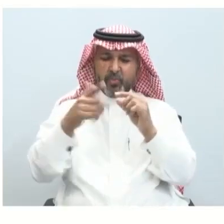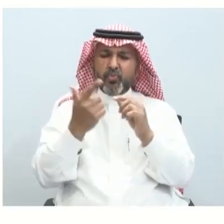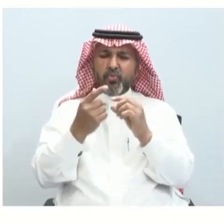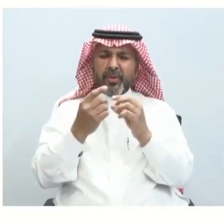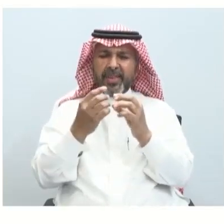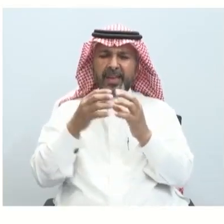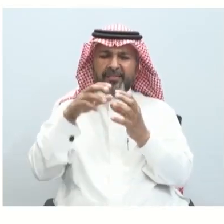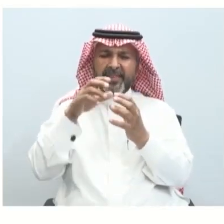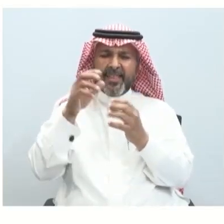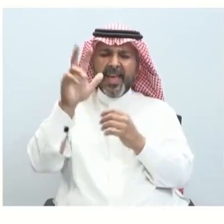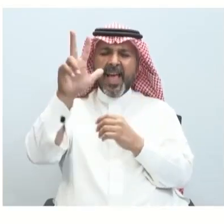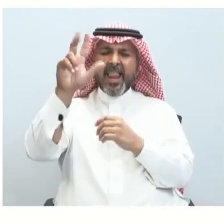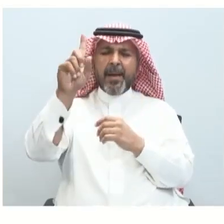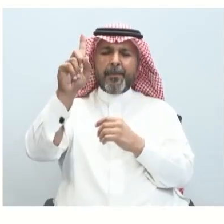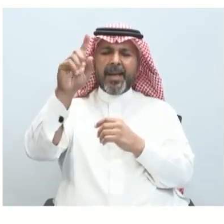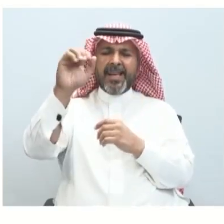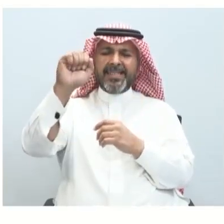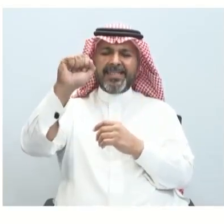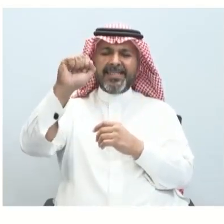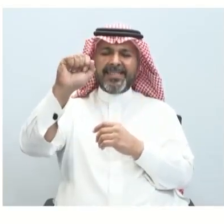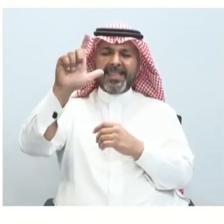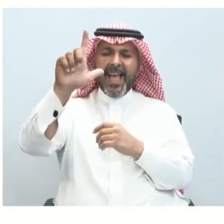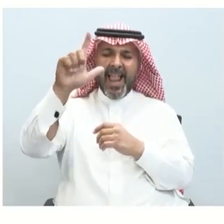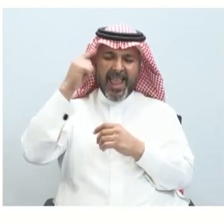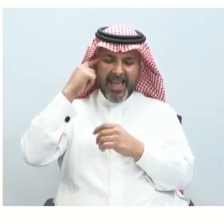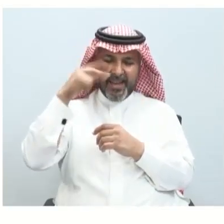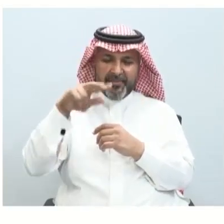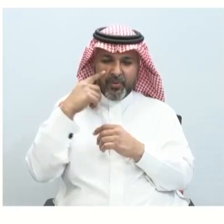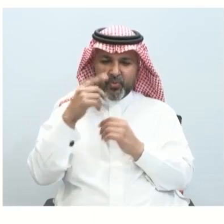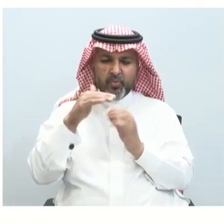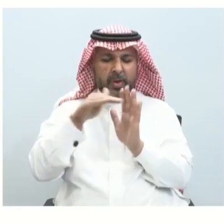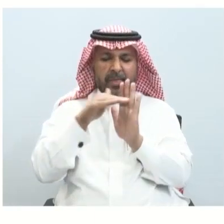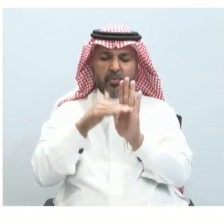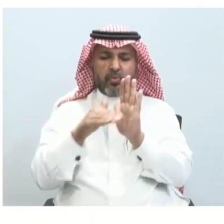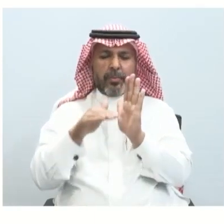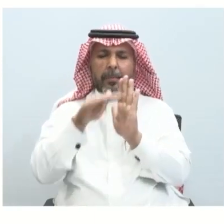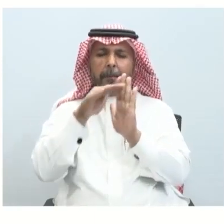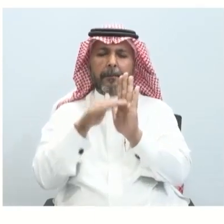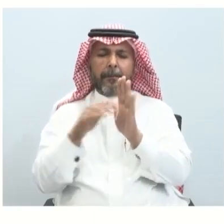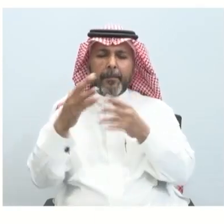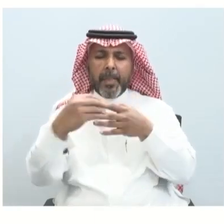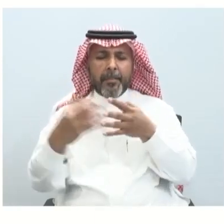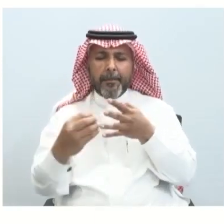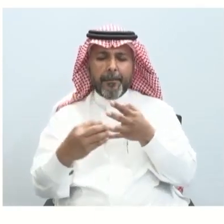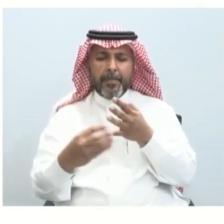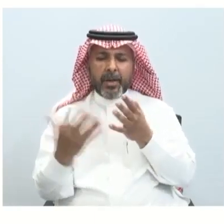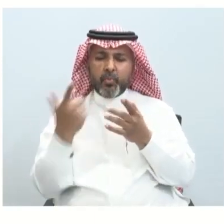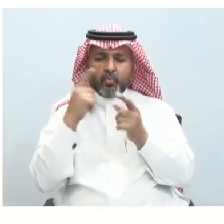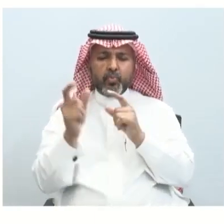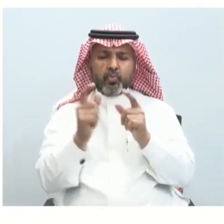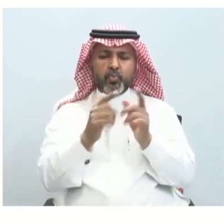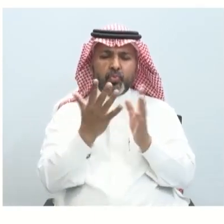حدد الخليه التي تمر بالاطوال الاتيه الطور البيني الطور الاستوائي الطور الانفصالي والطور